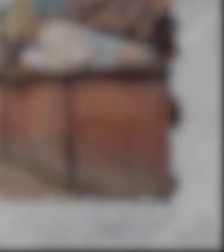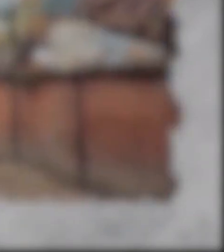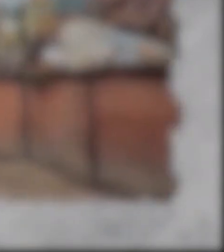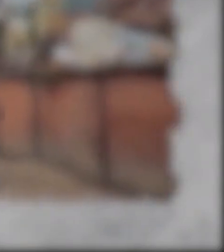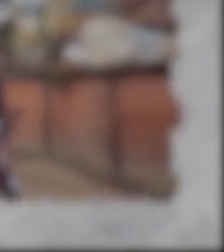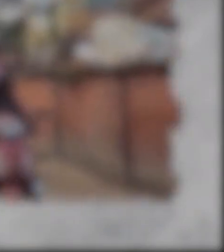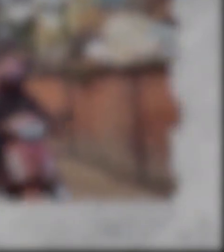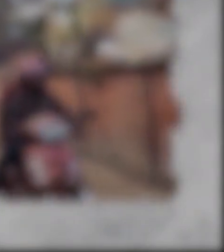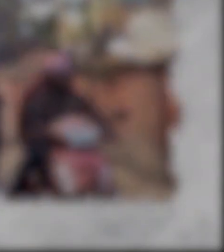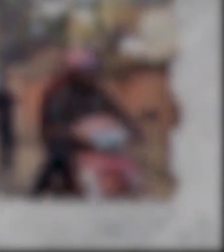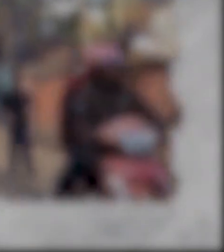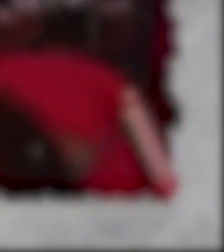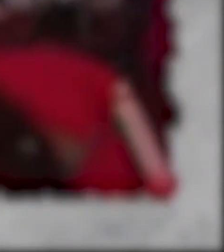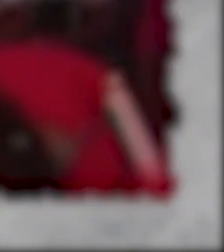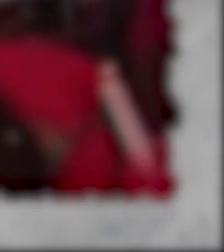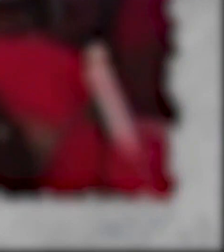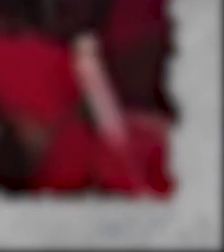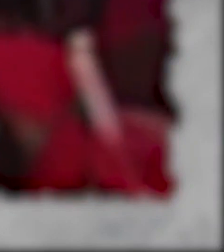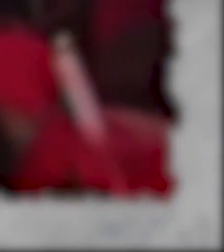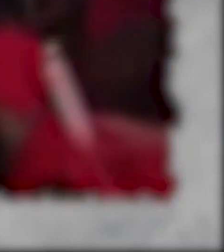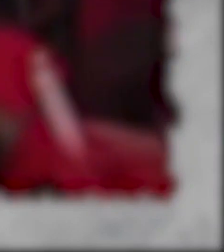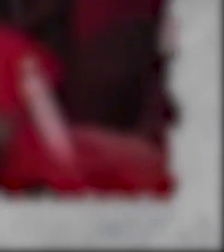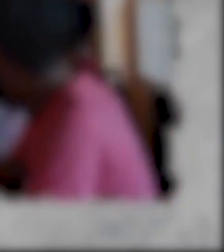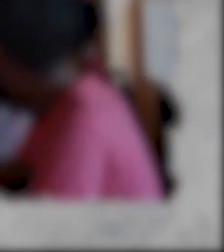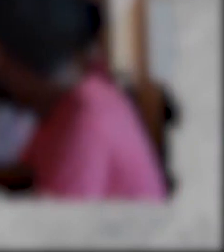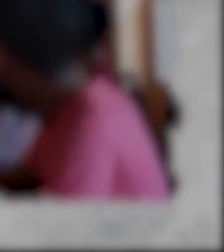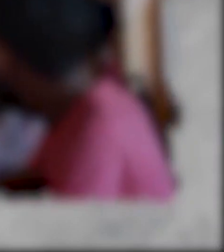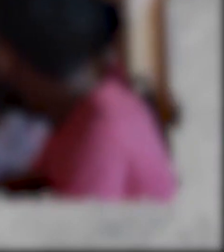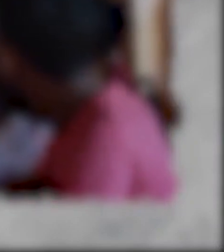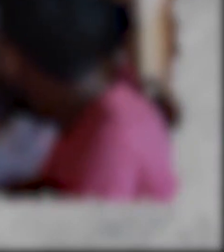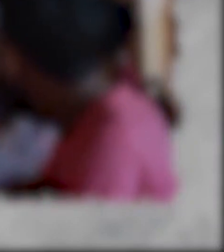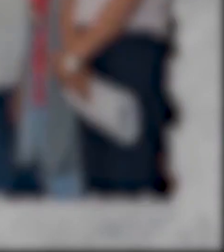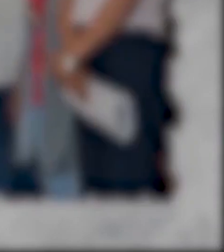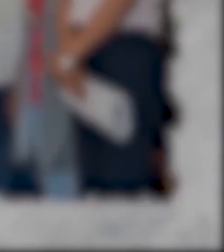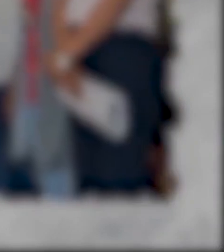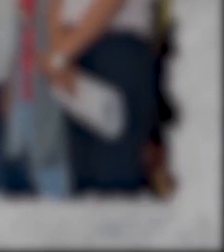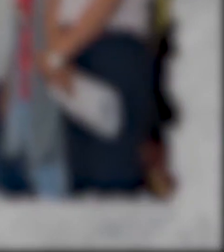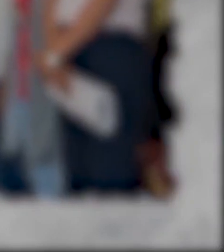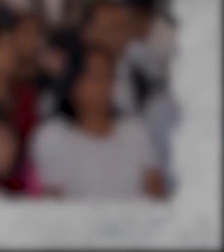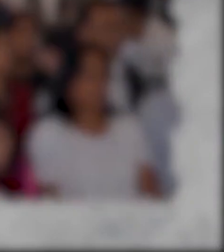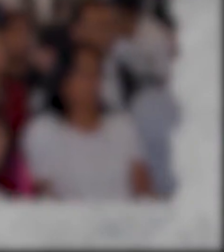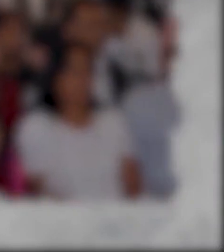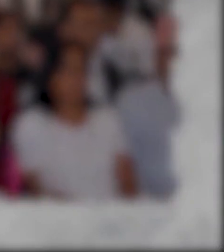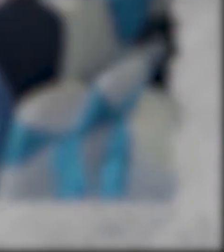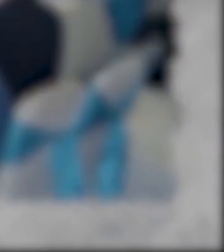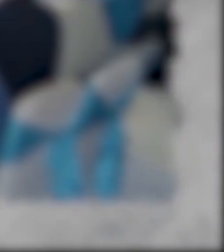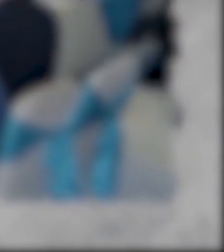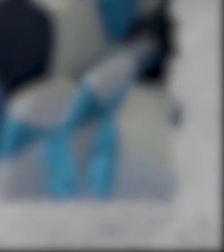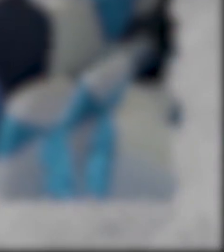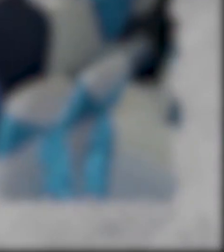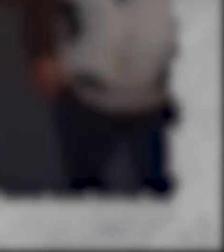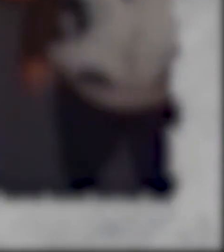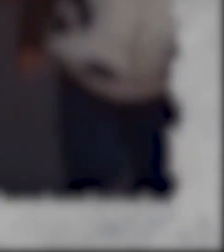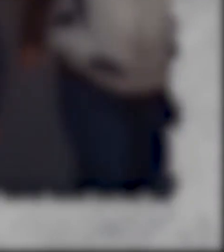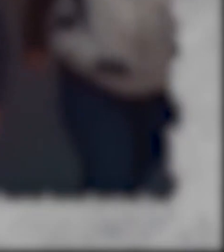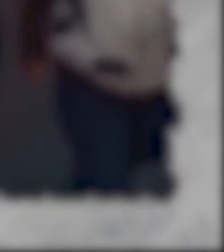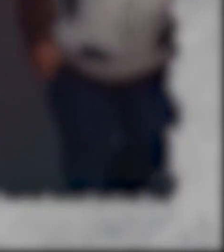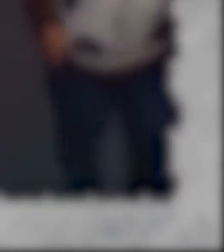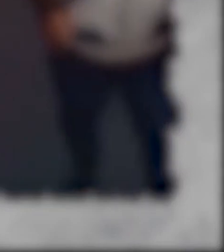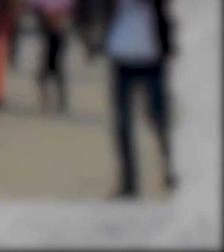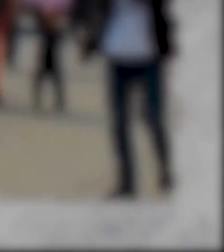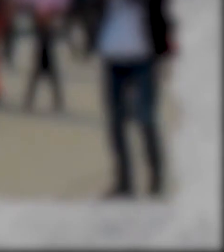बुझ्नेहरूलाई बुझाउनु पर्छ, चेतनाको दियो आजैदेखि बाल्नु पर्छ। समतामूलक